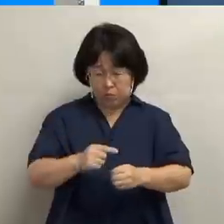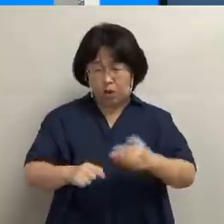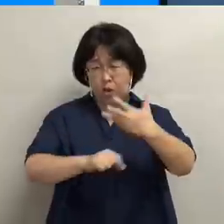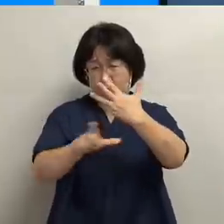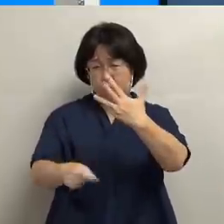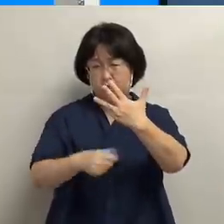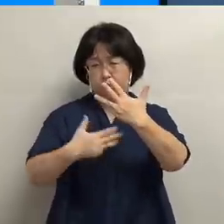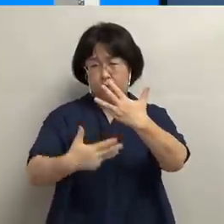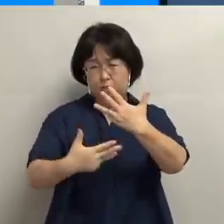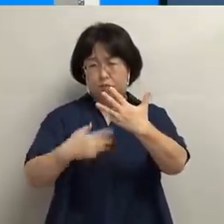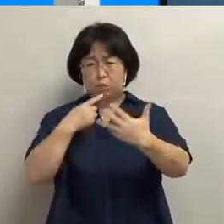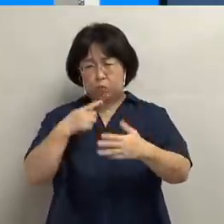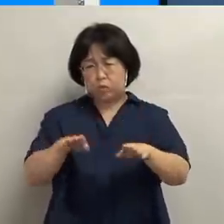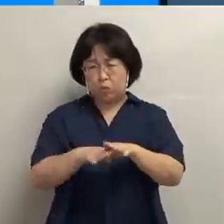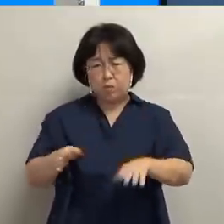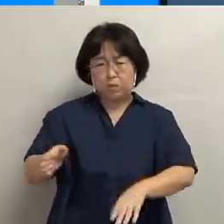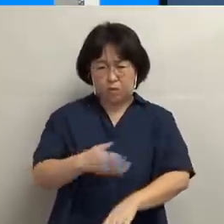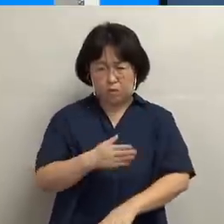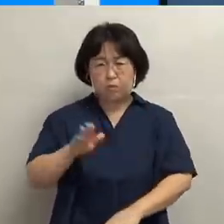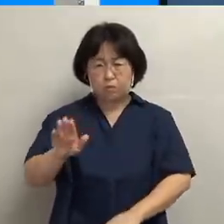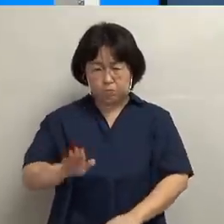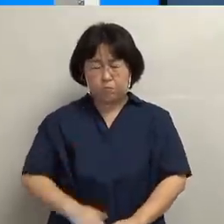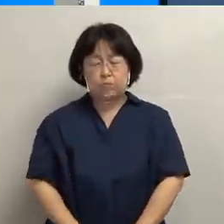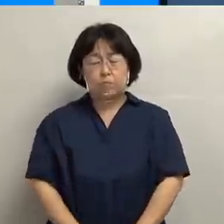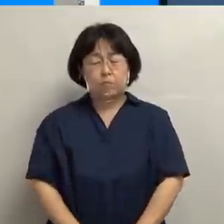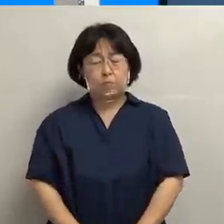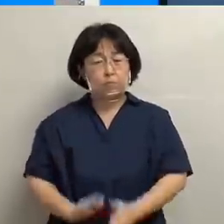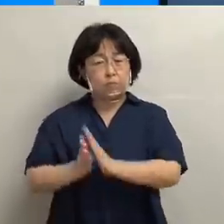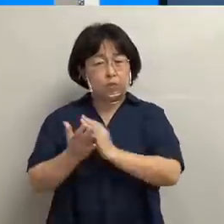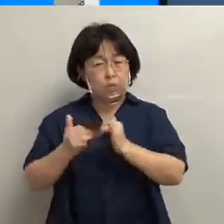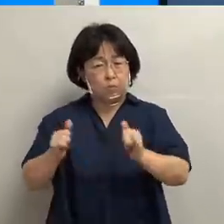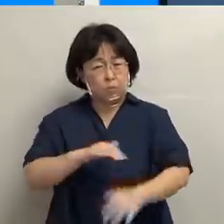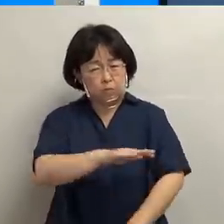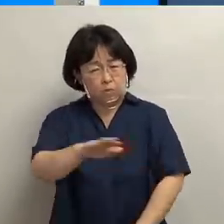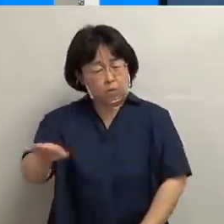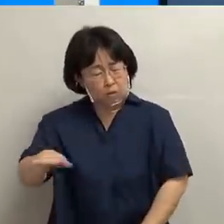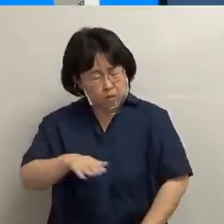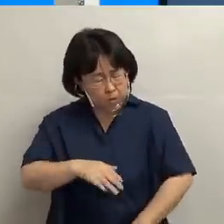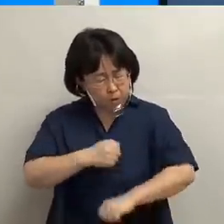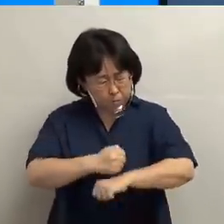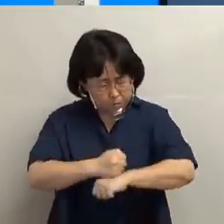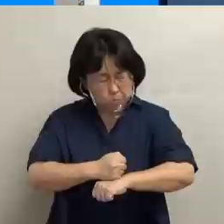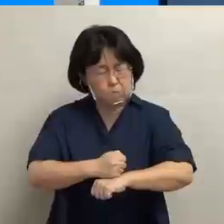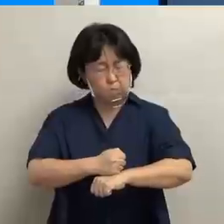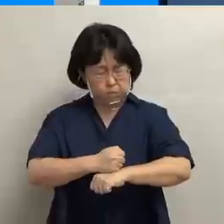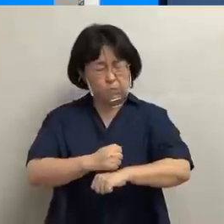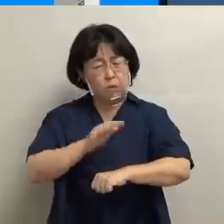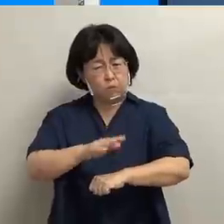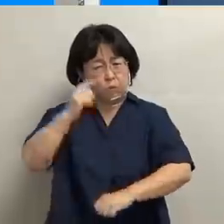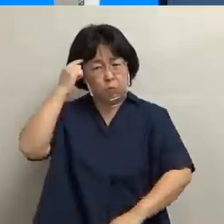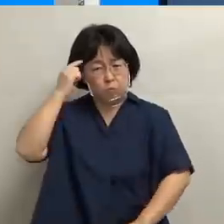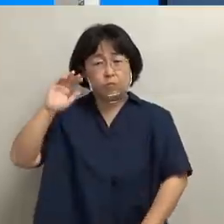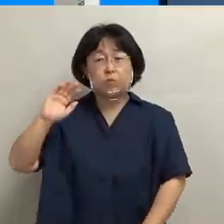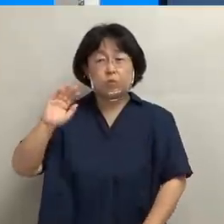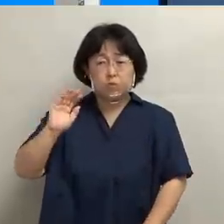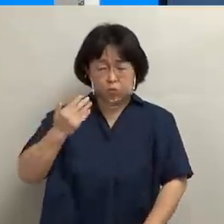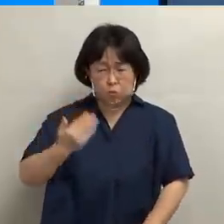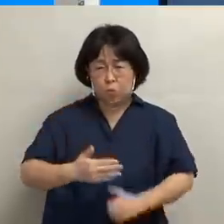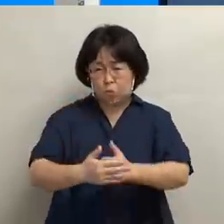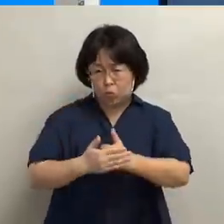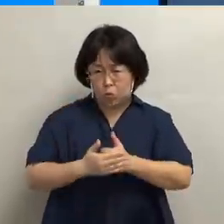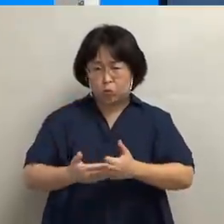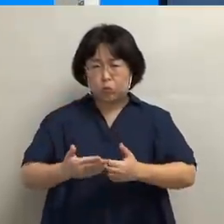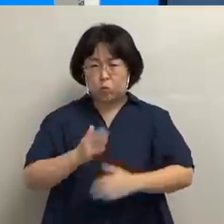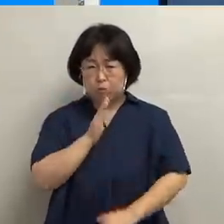からということになります昨日申し上げましたが県民の皆様には多大なご不明を改定しますが引き続きご協力を